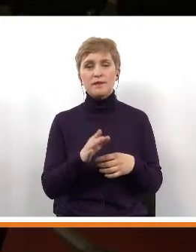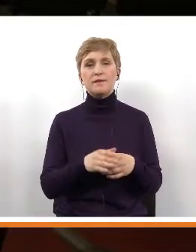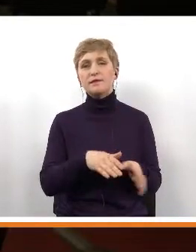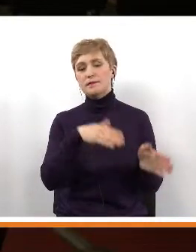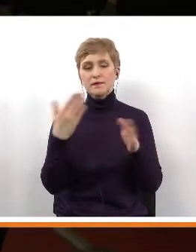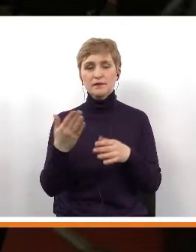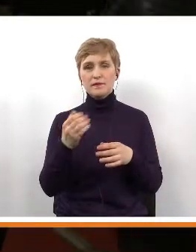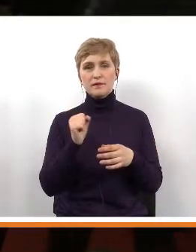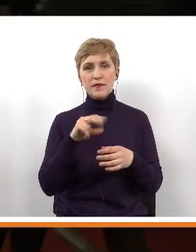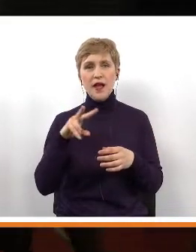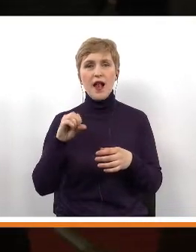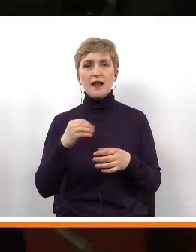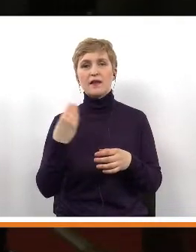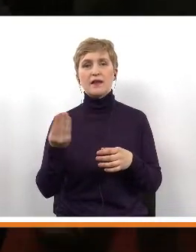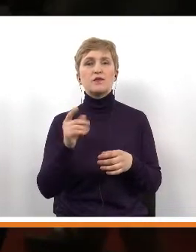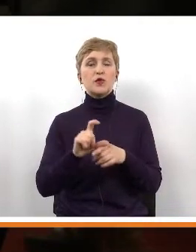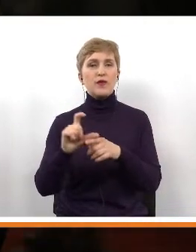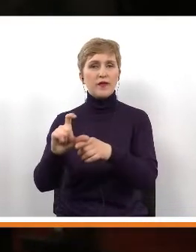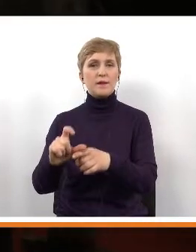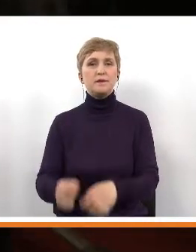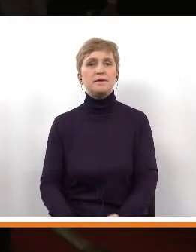слово Але передадим.